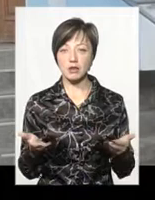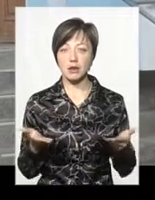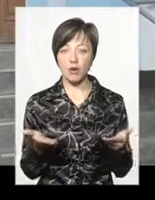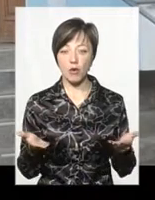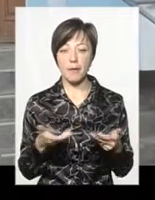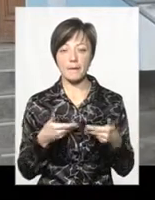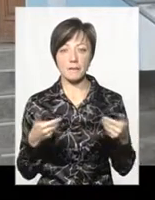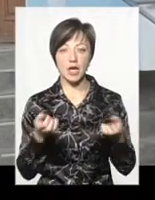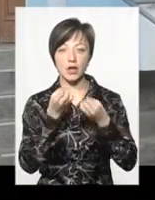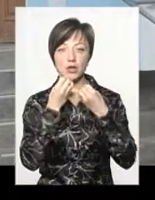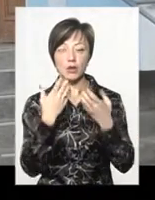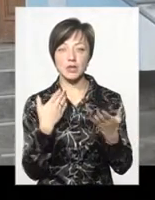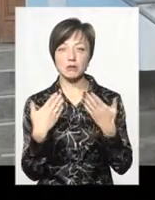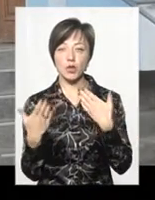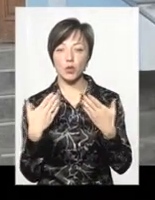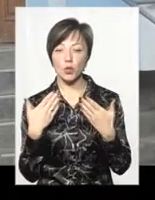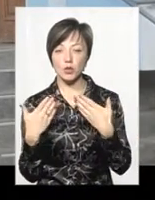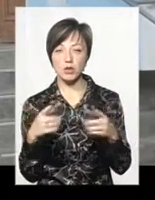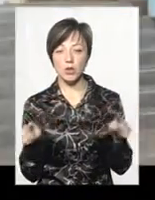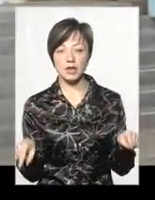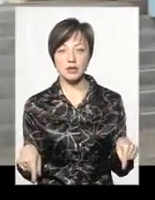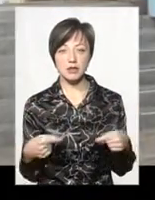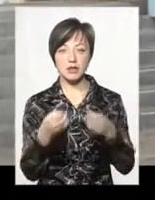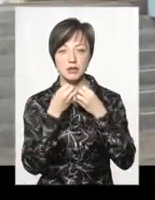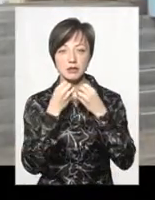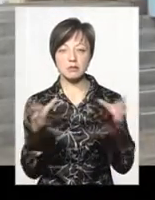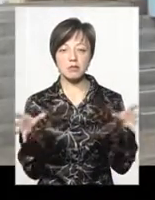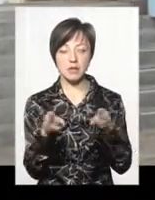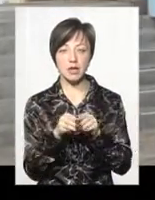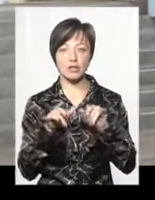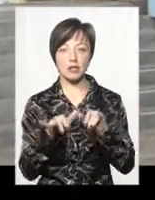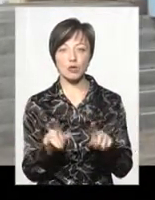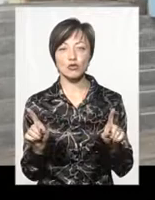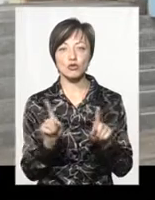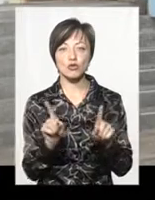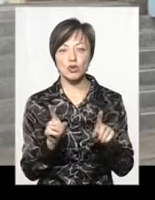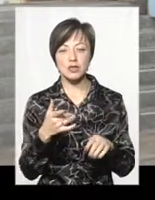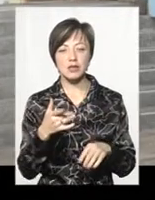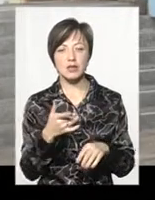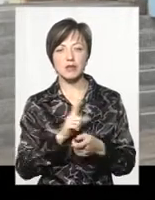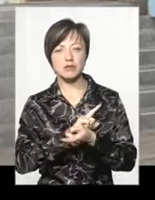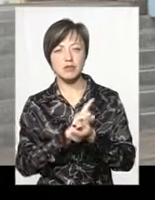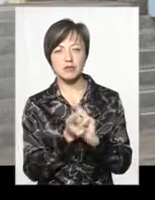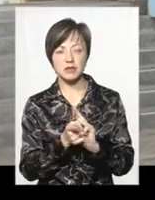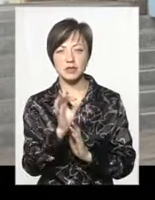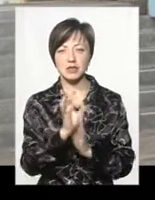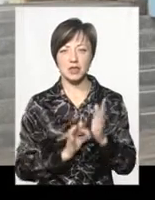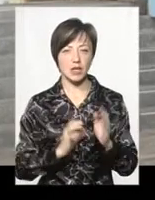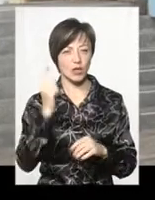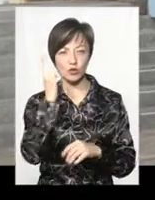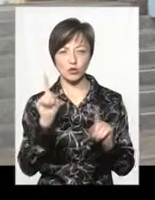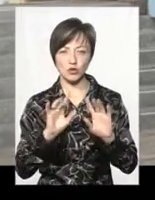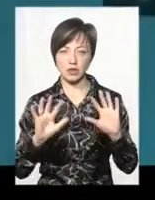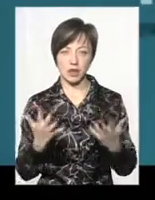добре спілкуємось, організовуємо спільні заходи, щоб якось радикально вплинуло, щось змінилося надзвичайно. Я не думаю, що